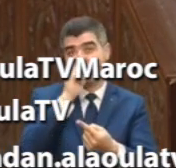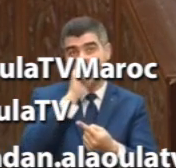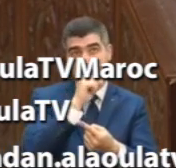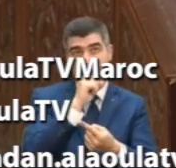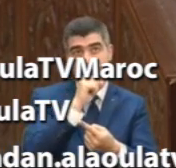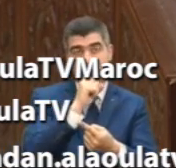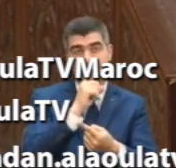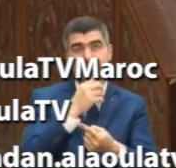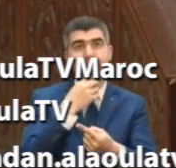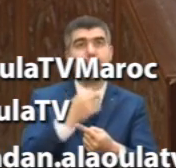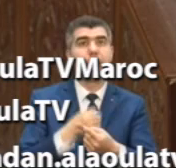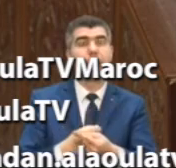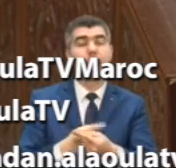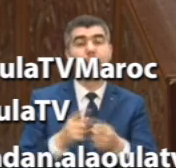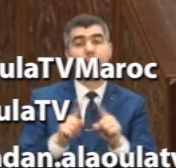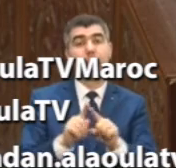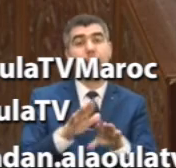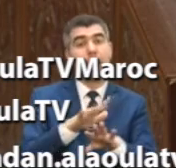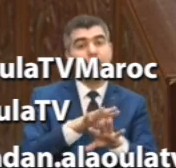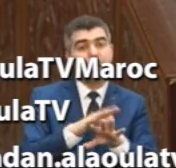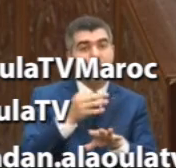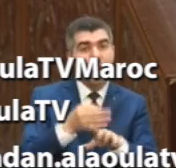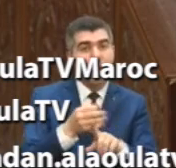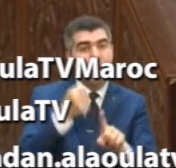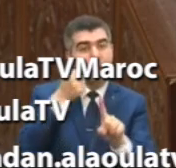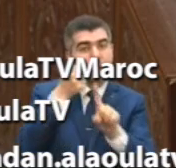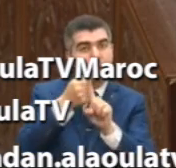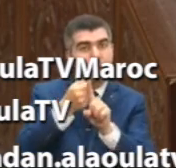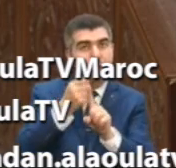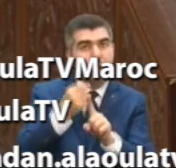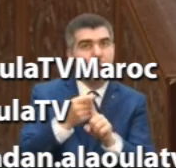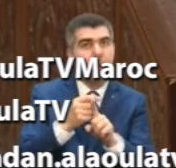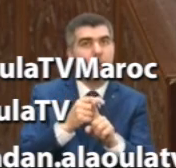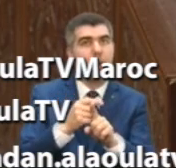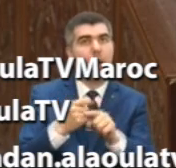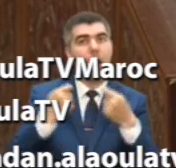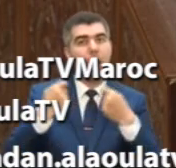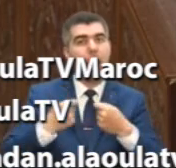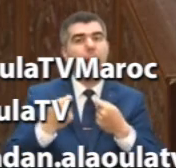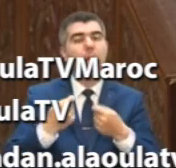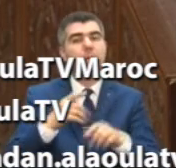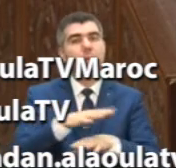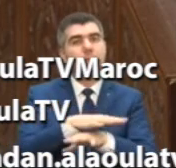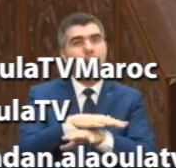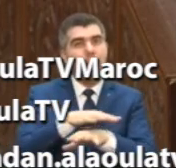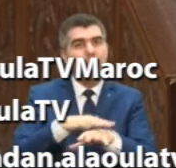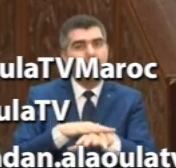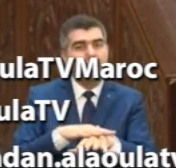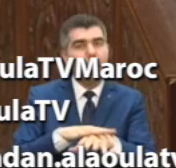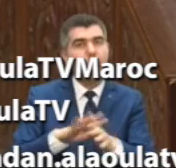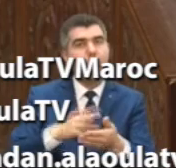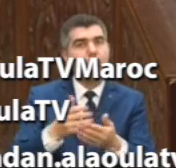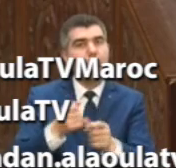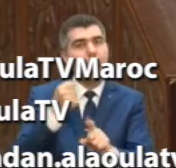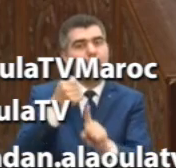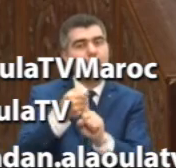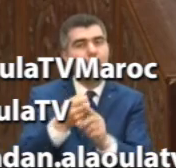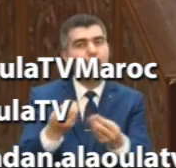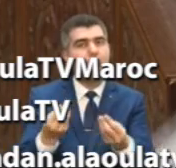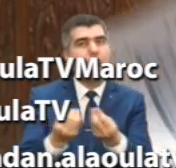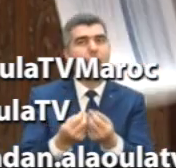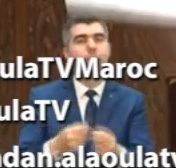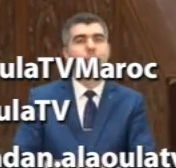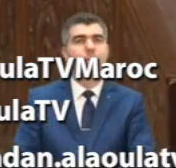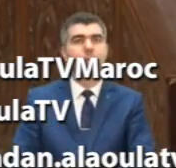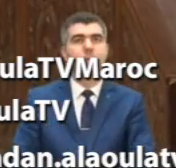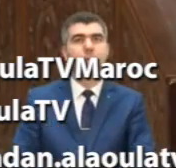وحنا عندنا اعتبار خاص لمدينه سلا، وكنشتغلوا مع السيد رئيس المجلس ومع السيد العامل على قدم وساق.